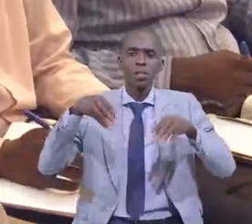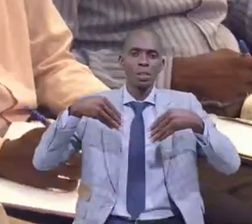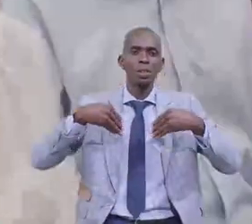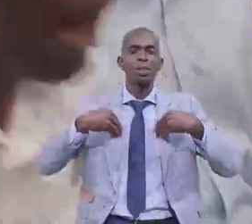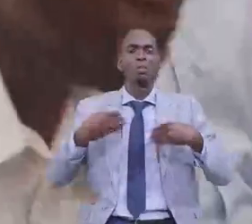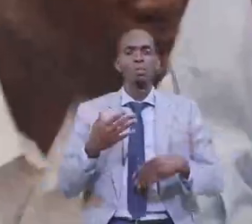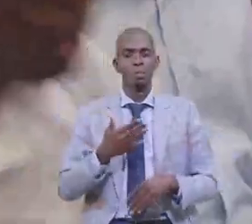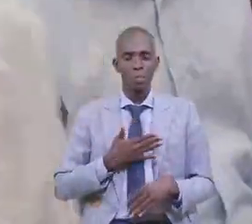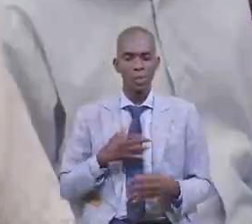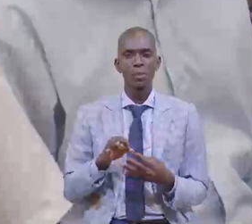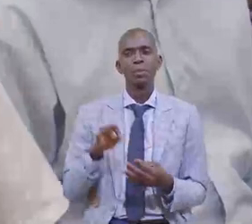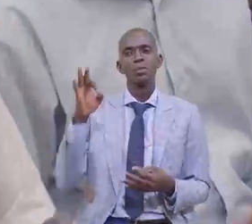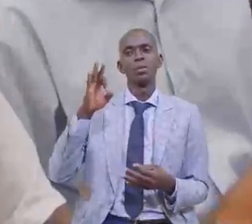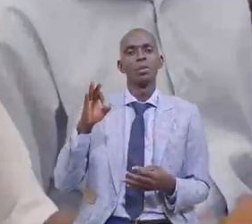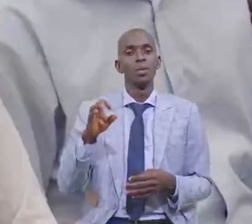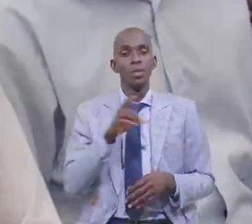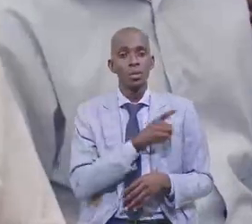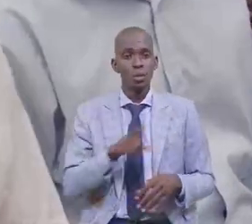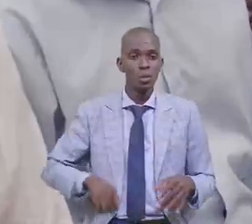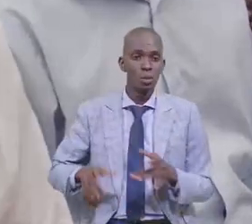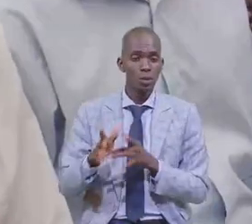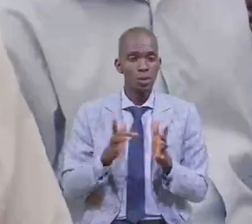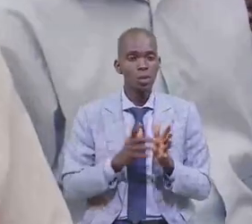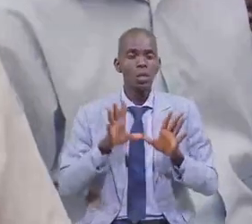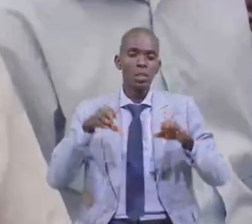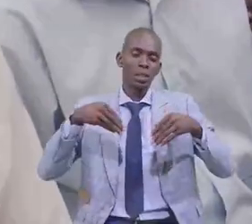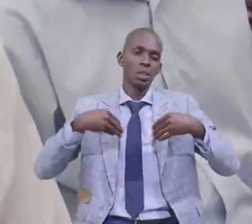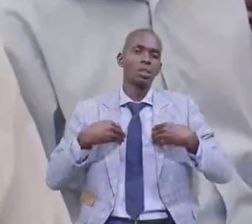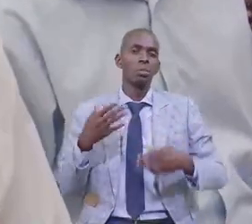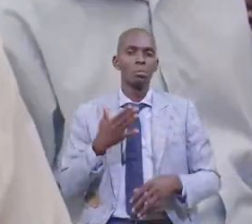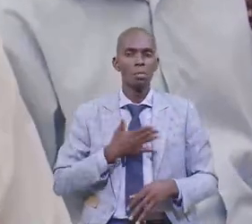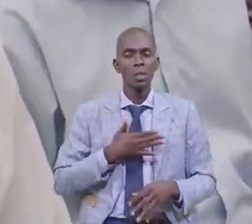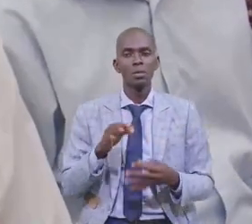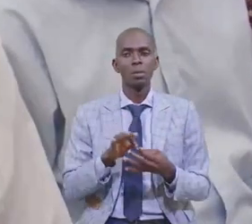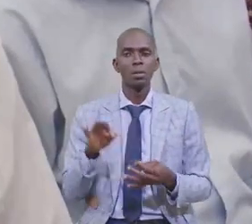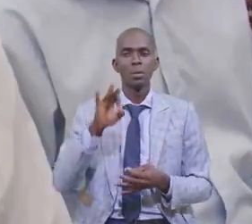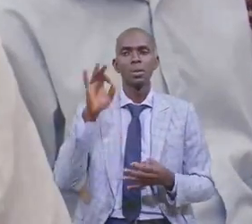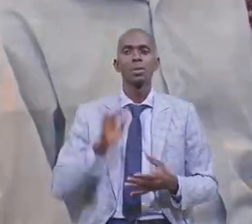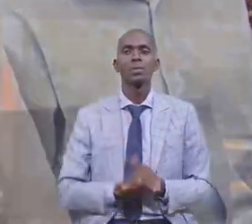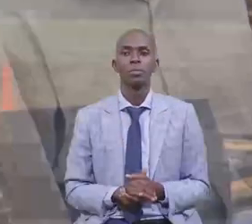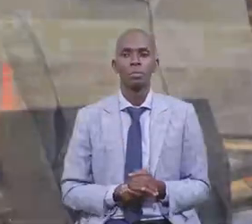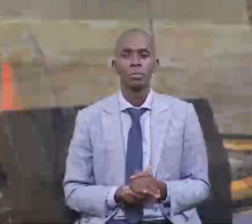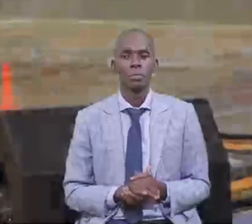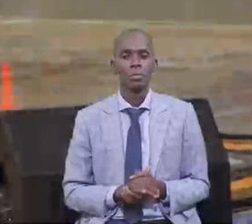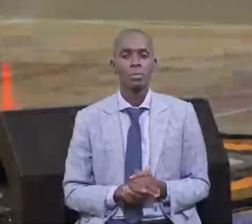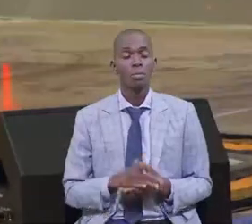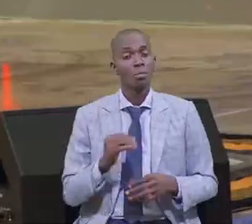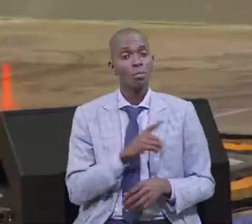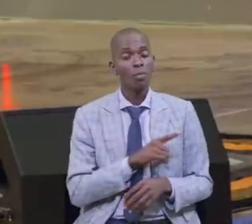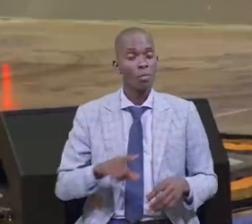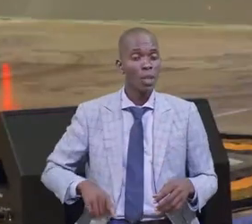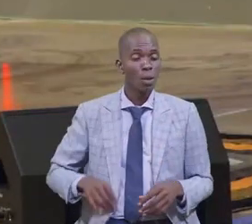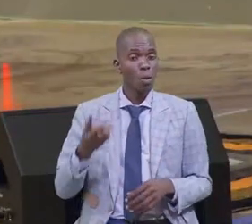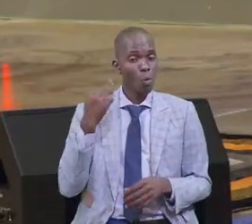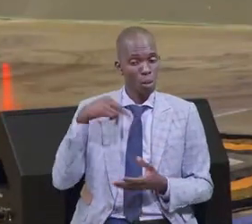Dites-le comme il avait dit. Seigneur Jésus, reçois mon esprit. Seigneur Jésus, reçois mon esprit.